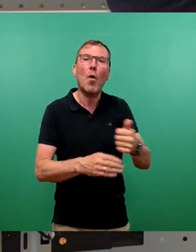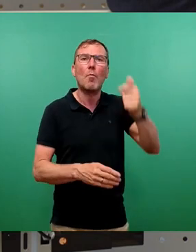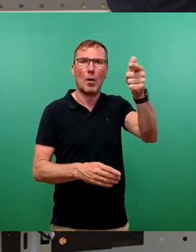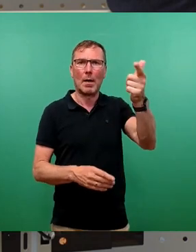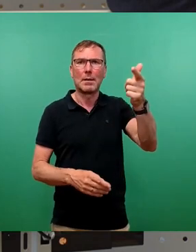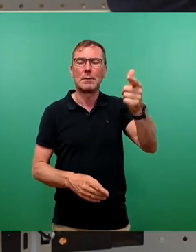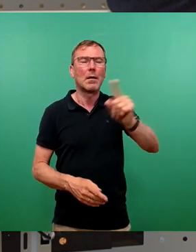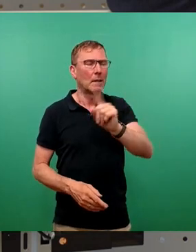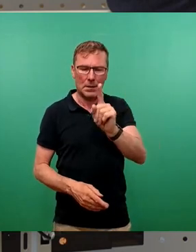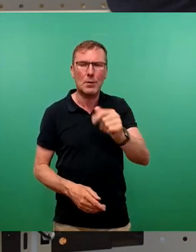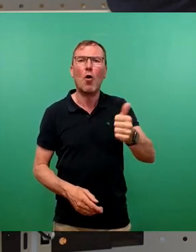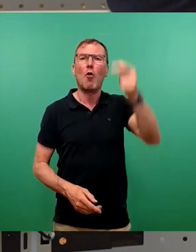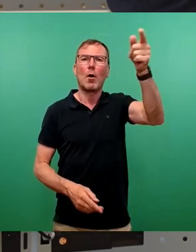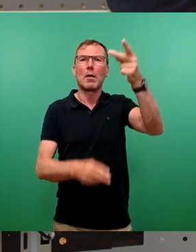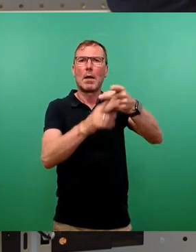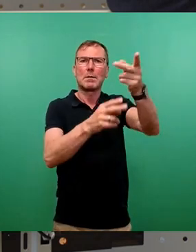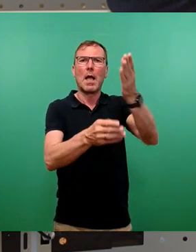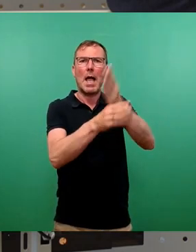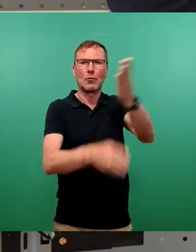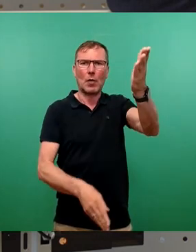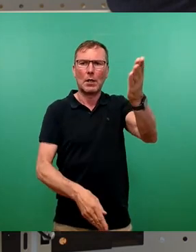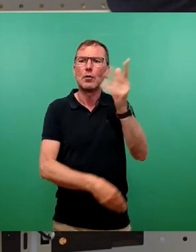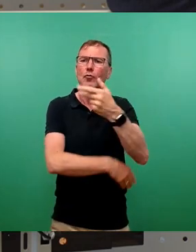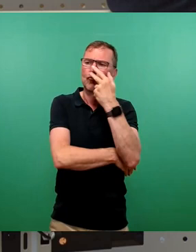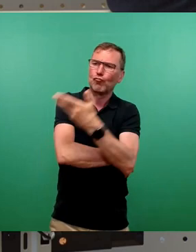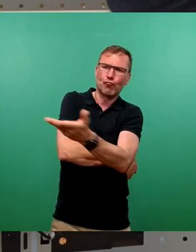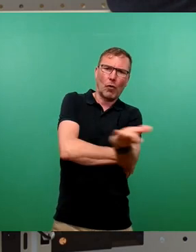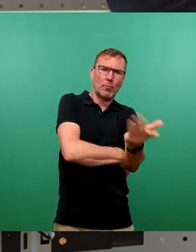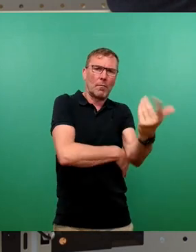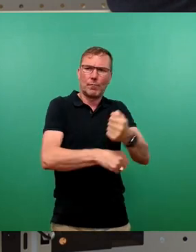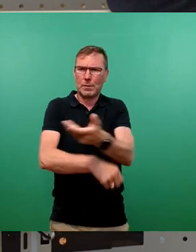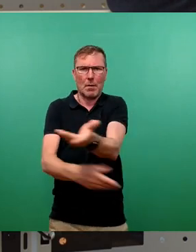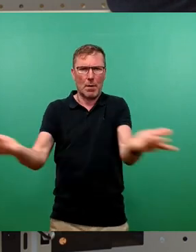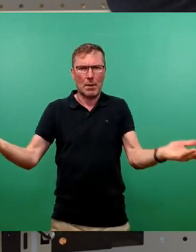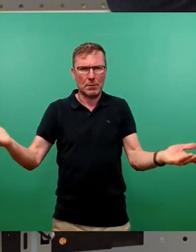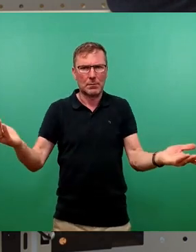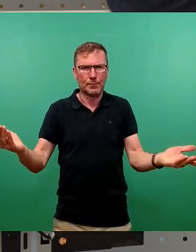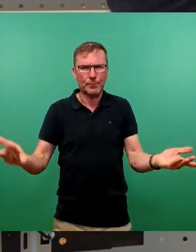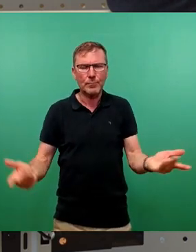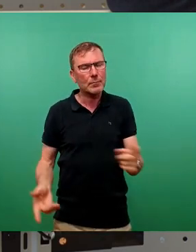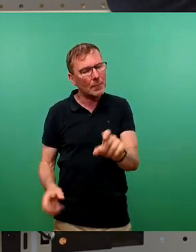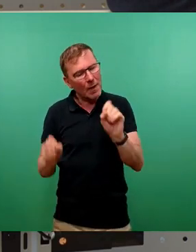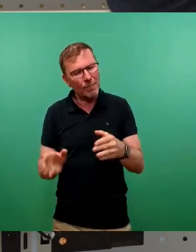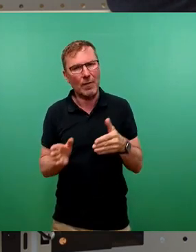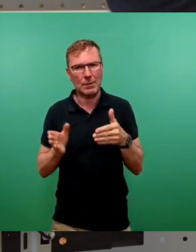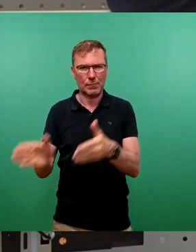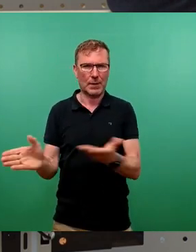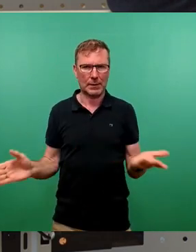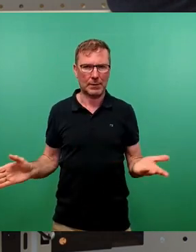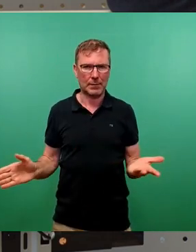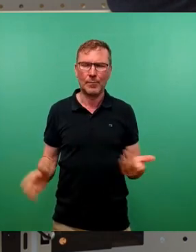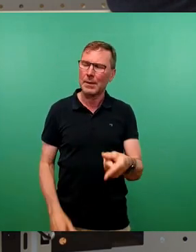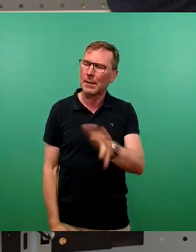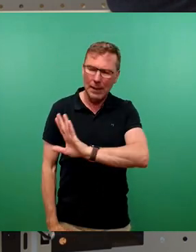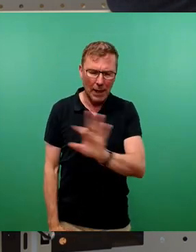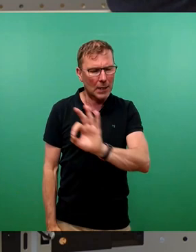Oberbürgermeister entscheidet und schaut dann mal sozusagen, wie sich der Rat so dazu verhält. Das ist kein gutes